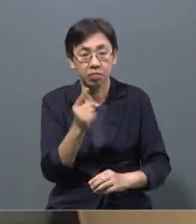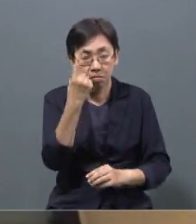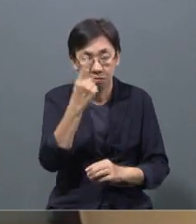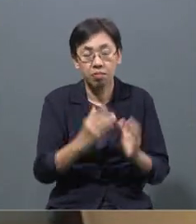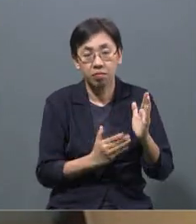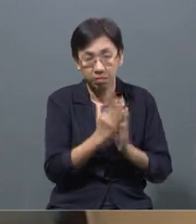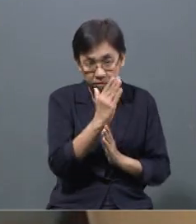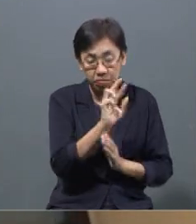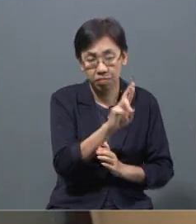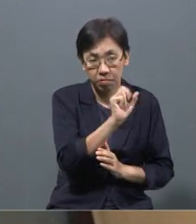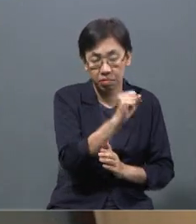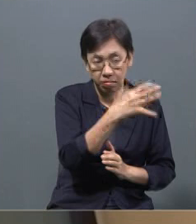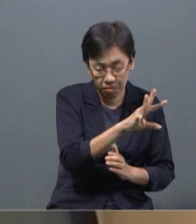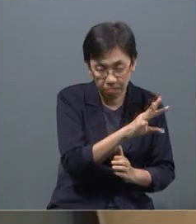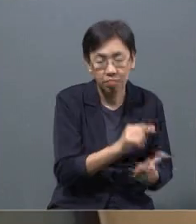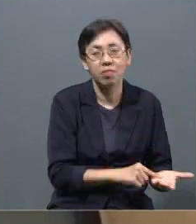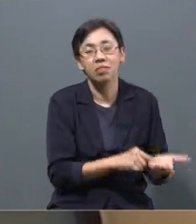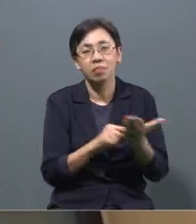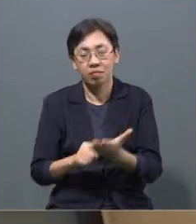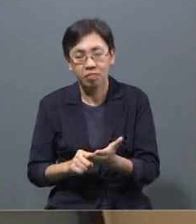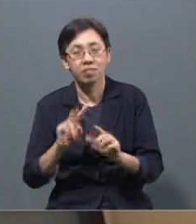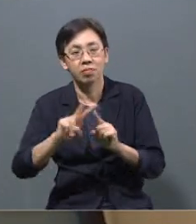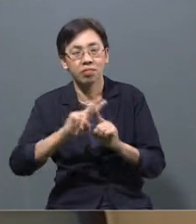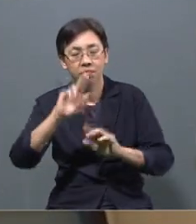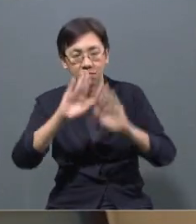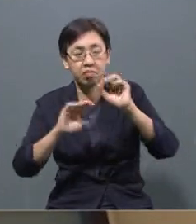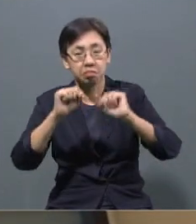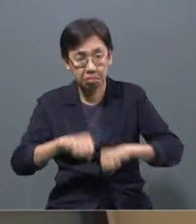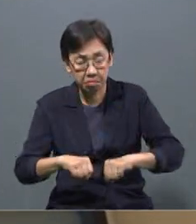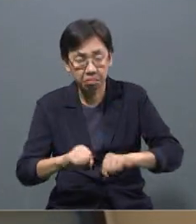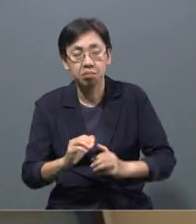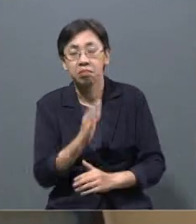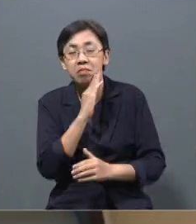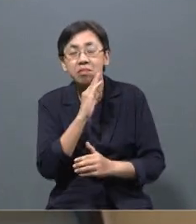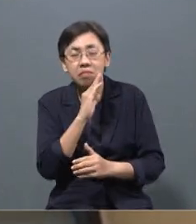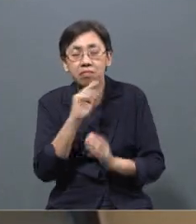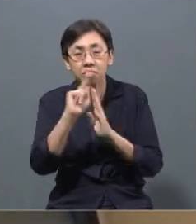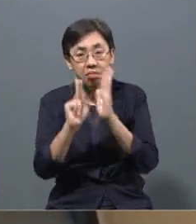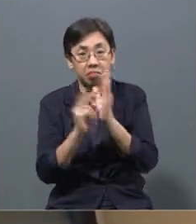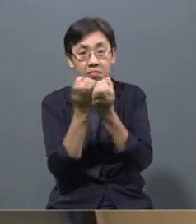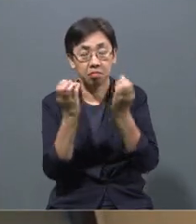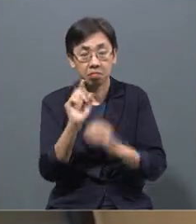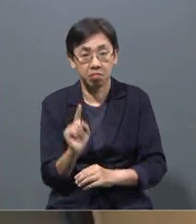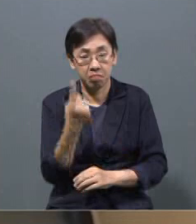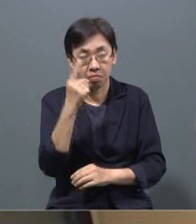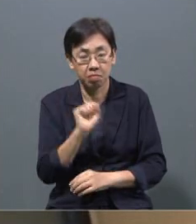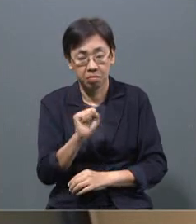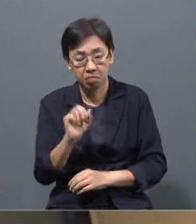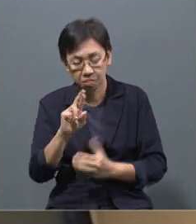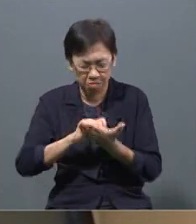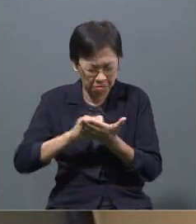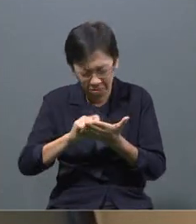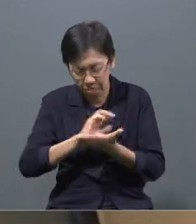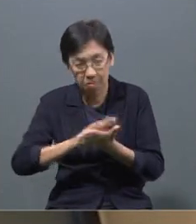านรัฐสภาอันนี้ก็จะเป็นการทำครั้งที่2นะคะและภายหลังการยกร่างรัฐธรรมนูญฉบับใหม่โดยสสร.แล้วเสร็